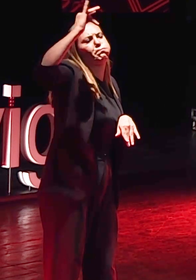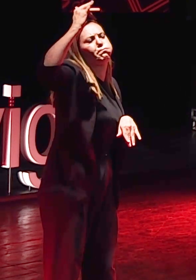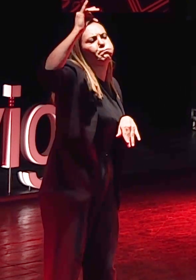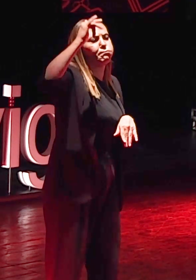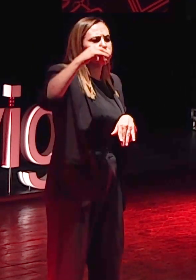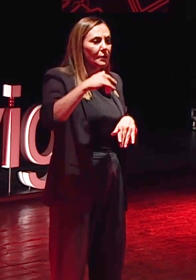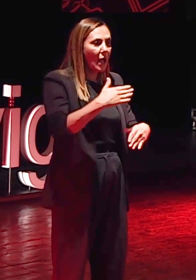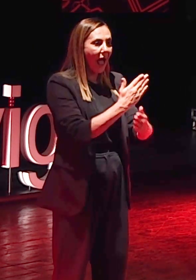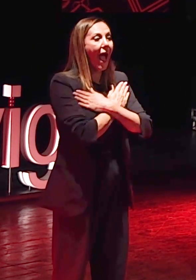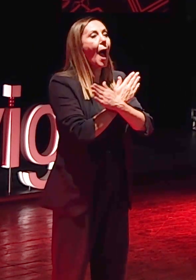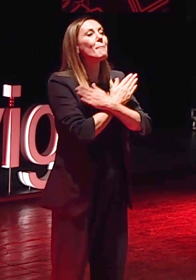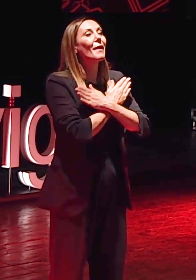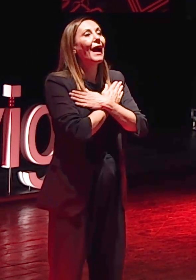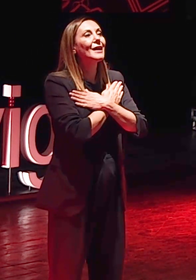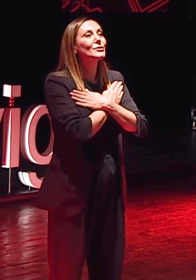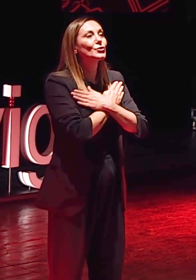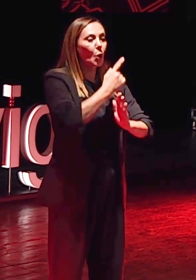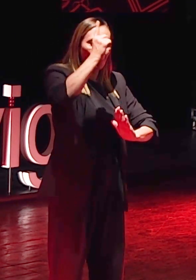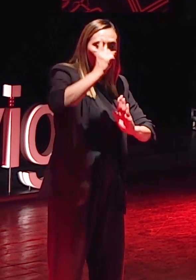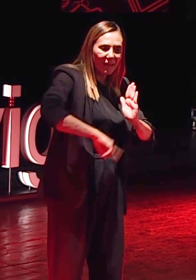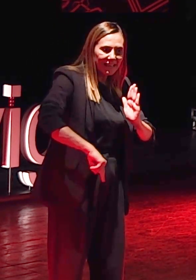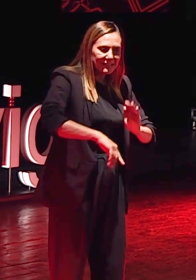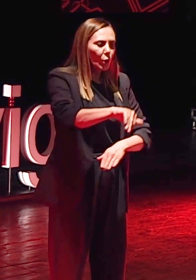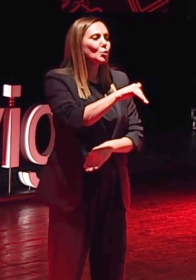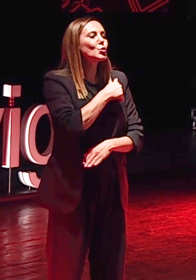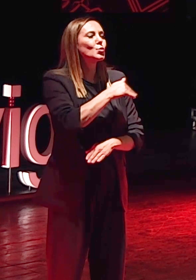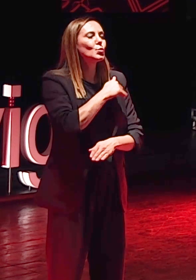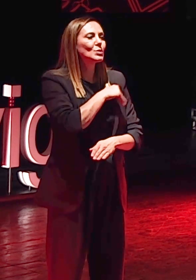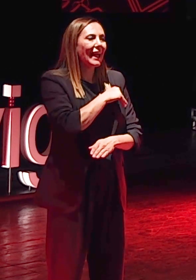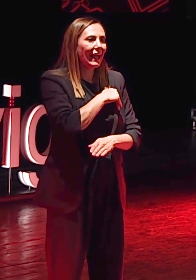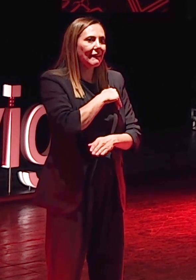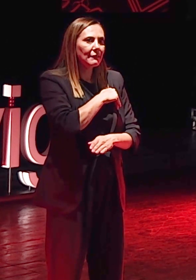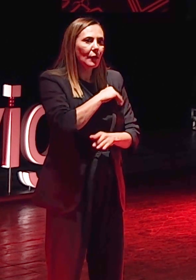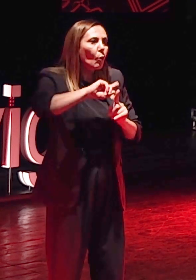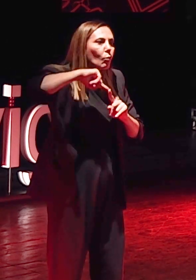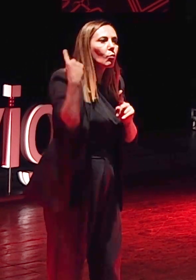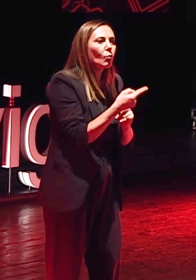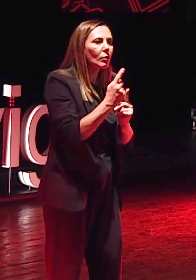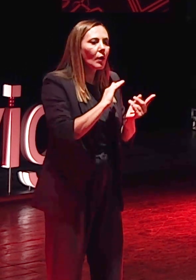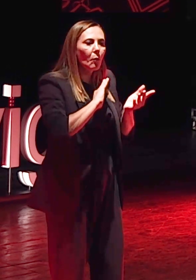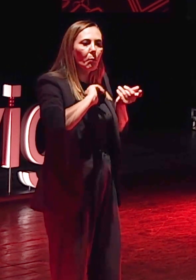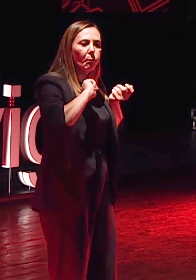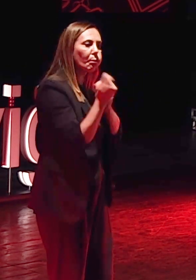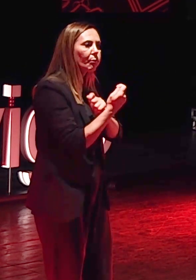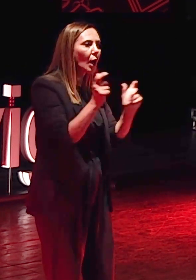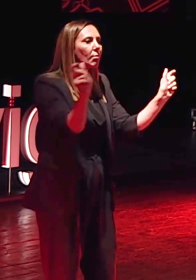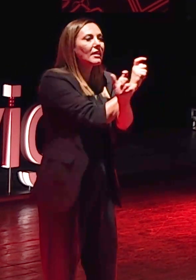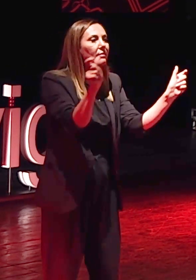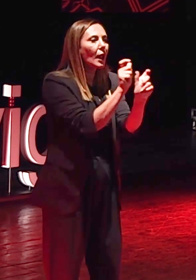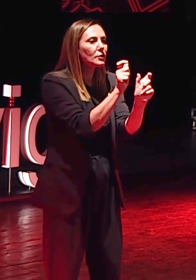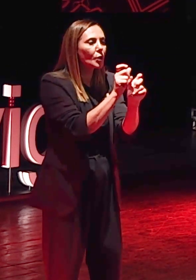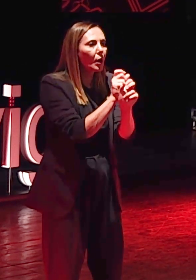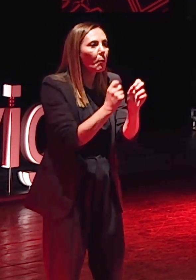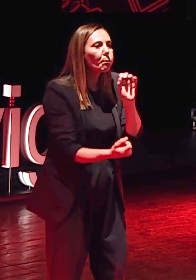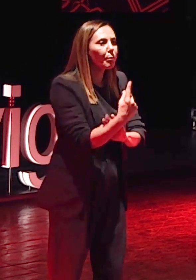maggio gli studenti diventano dislessici all'improvviso no